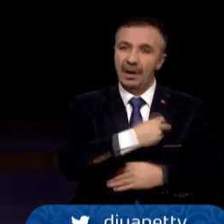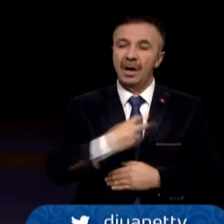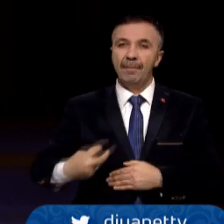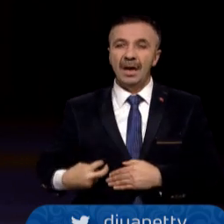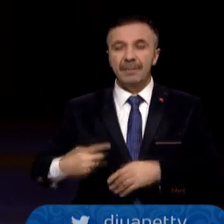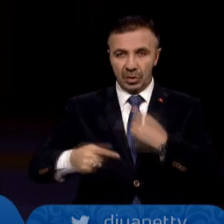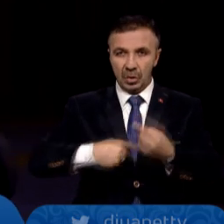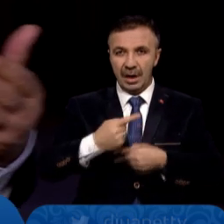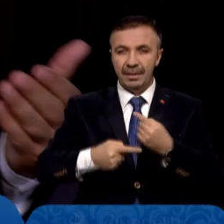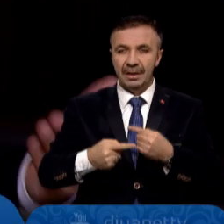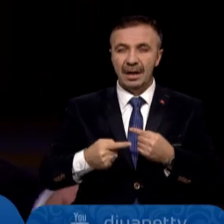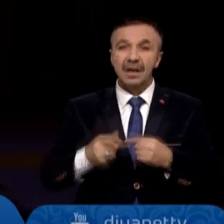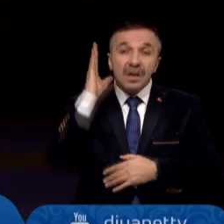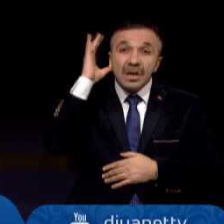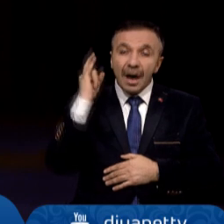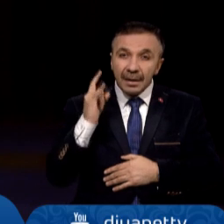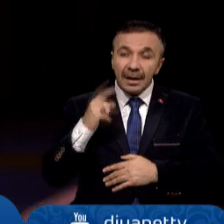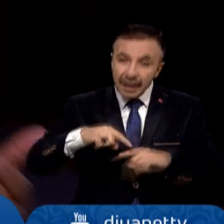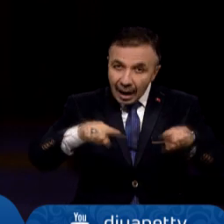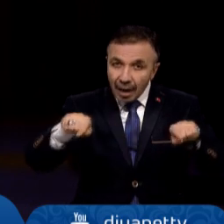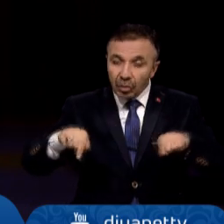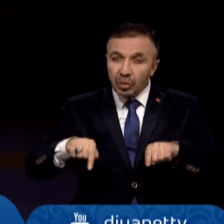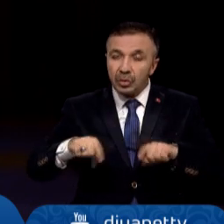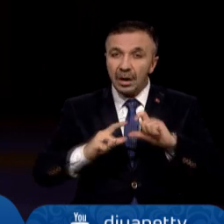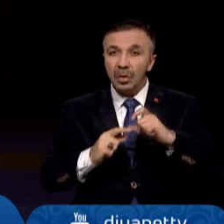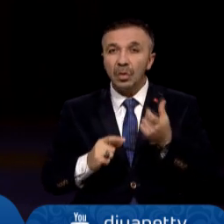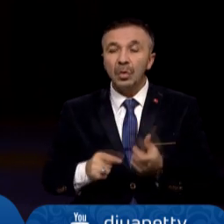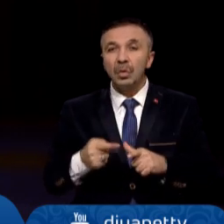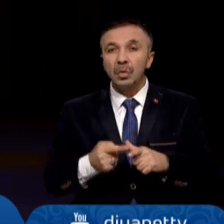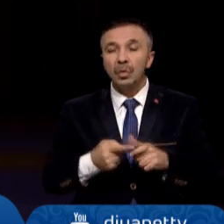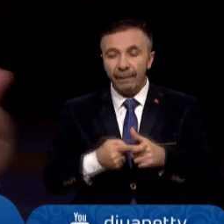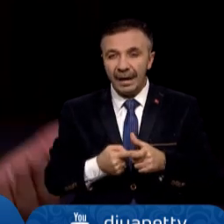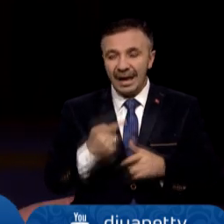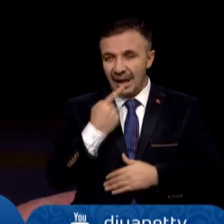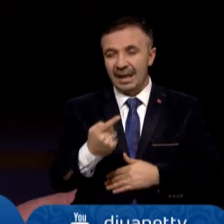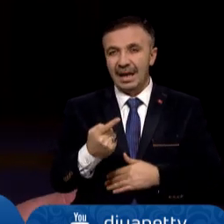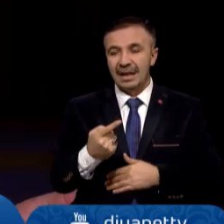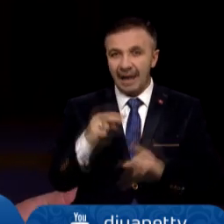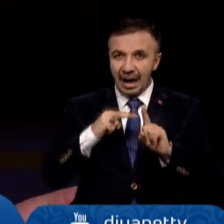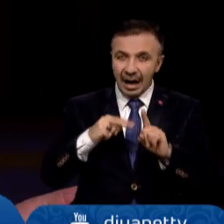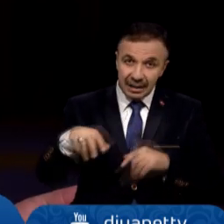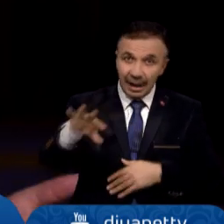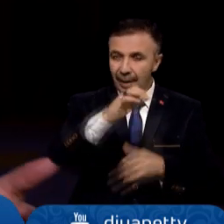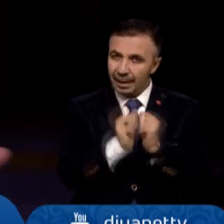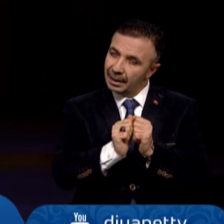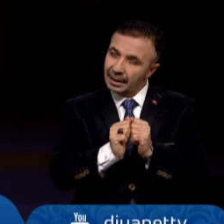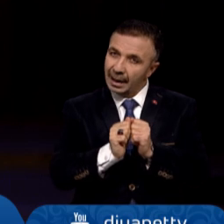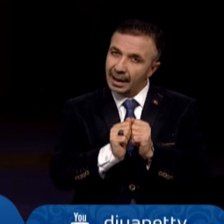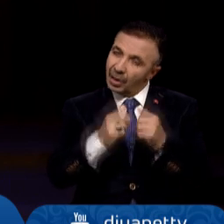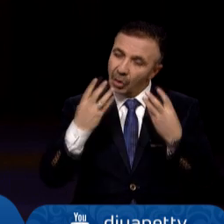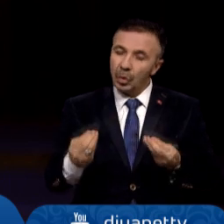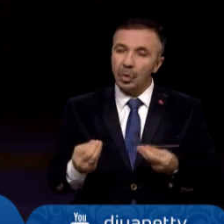zamanında caminin avlusunda su ve dediğimiz yerde Ashabı sufle kalıyor